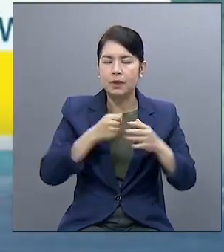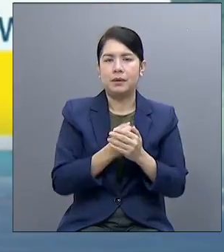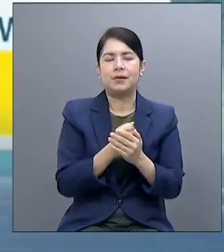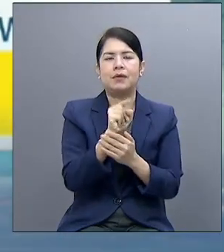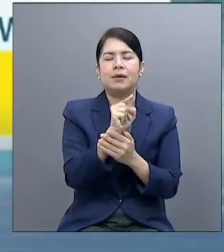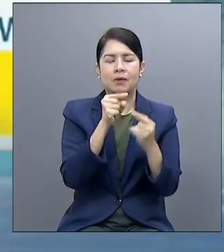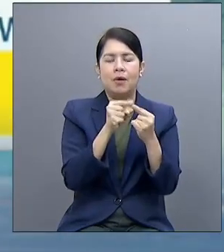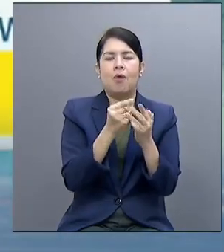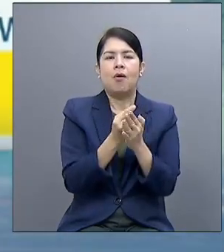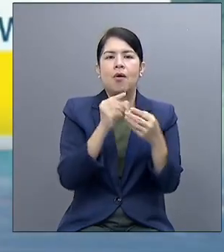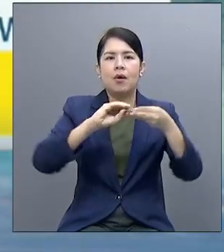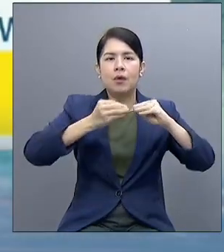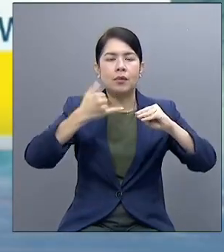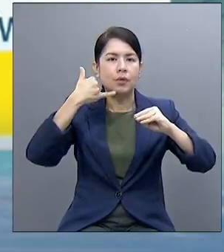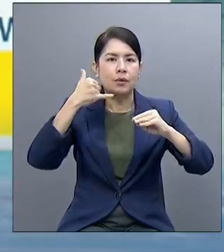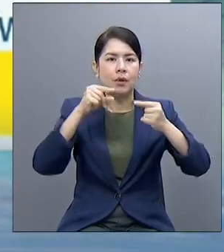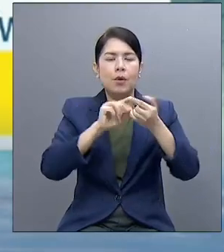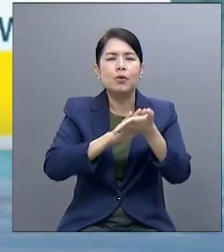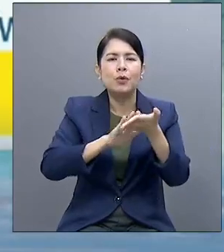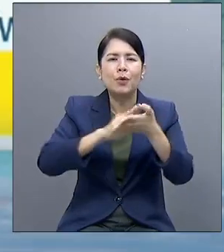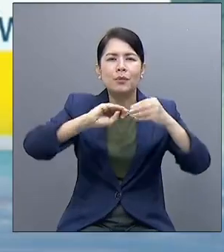ออมทรัพย์เลขที่บัญชี